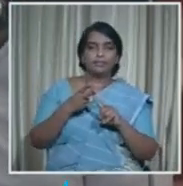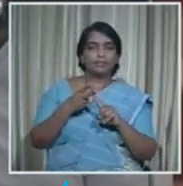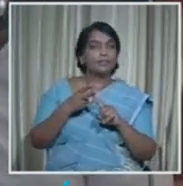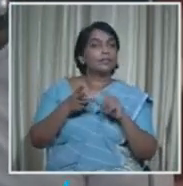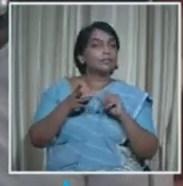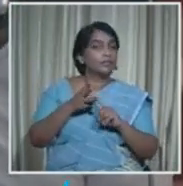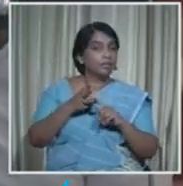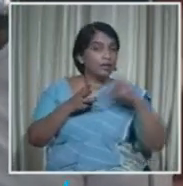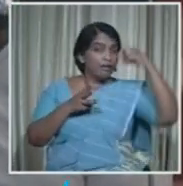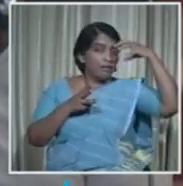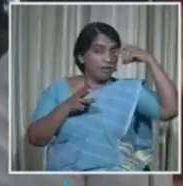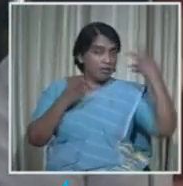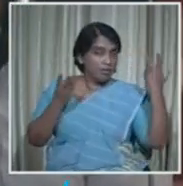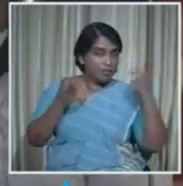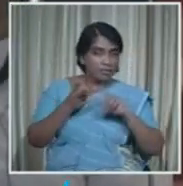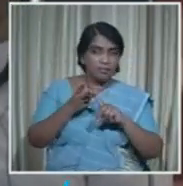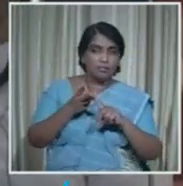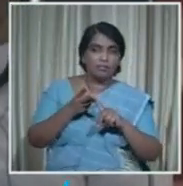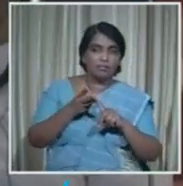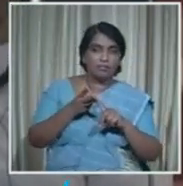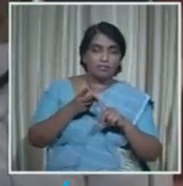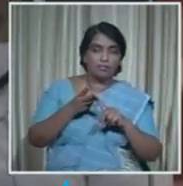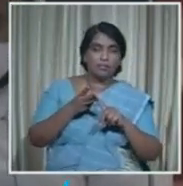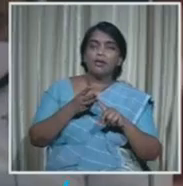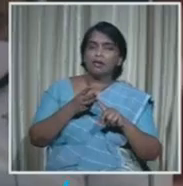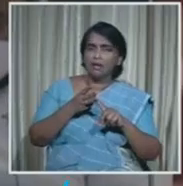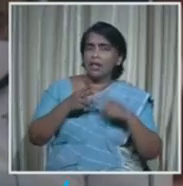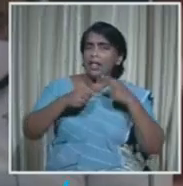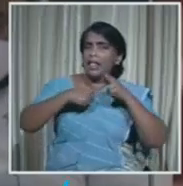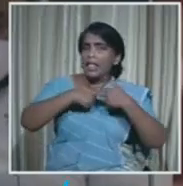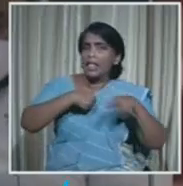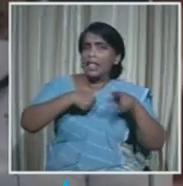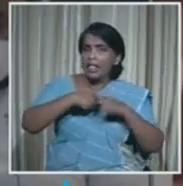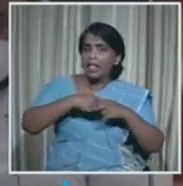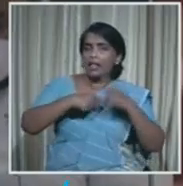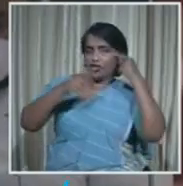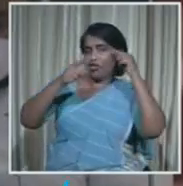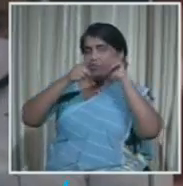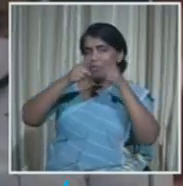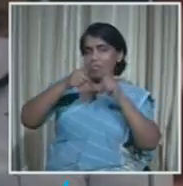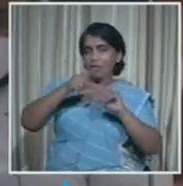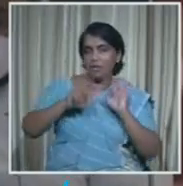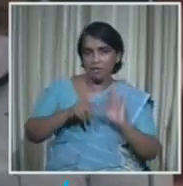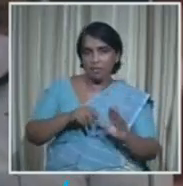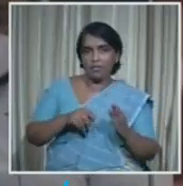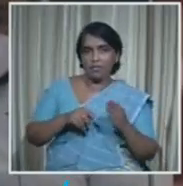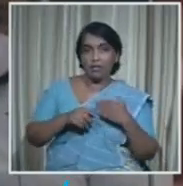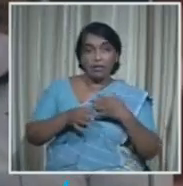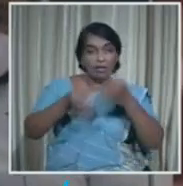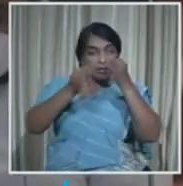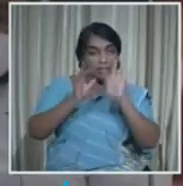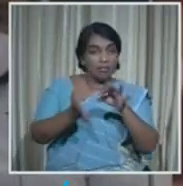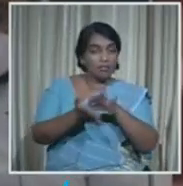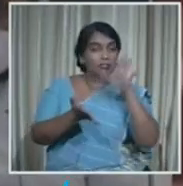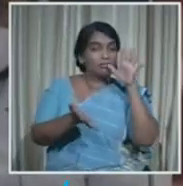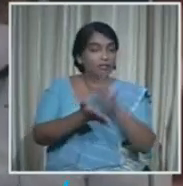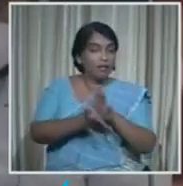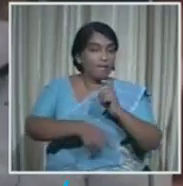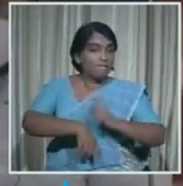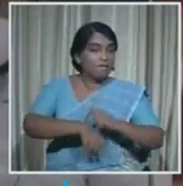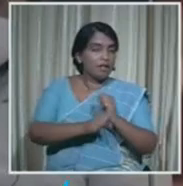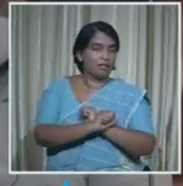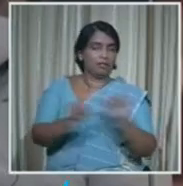Ekak viduli balaya natuwa. Mewata hetu wicca karanak tiyena. Api nisi teendu nitu wela nisi welawata